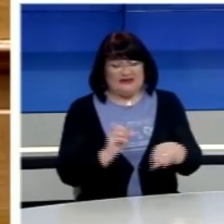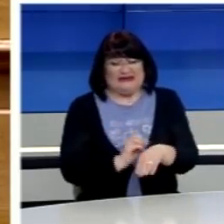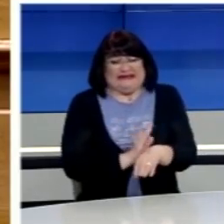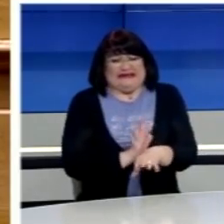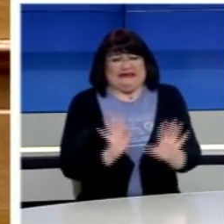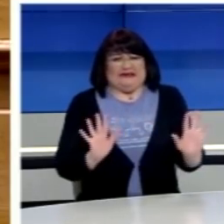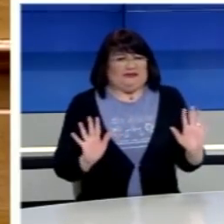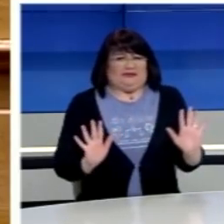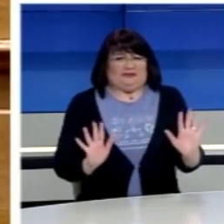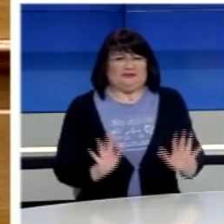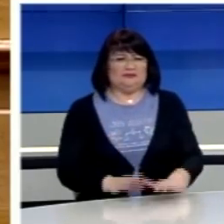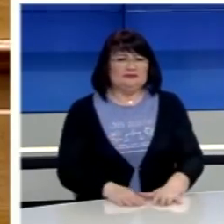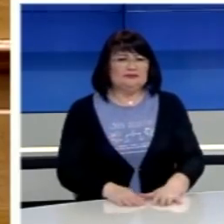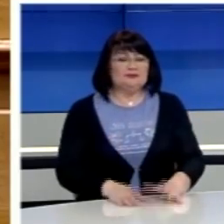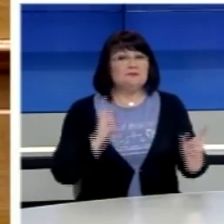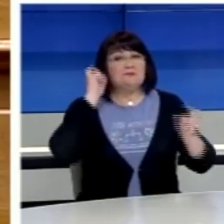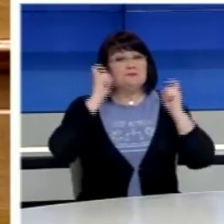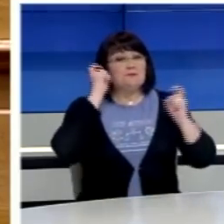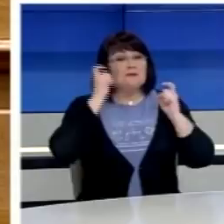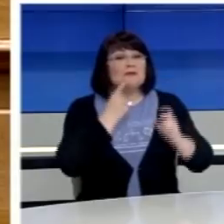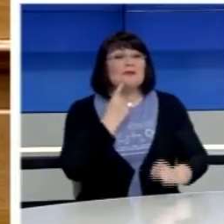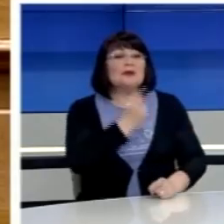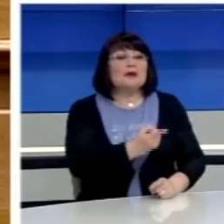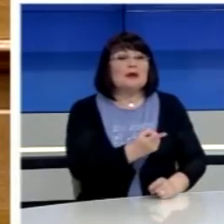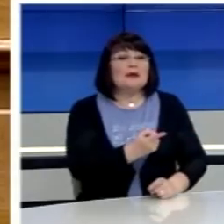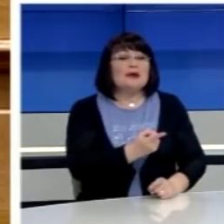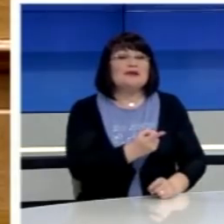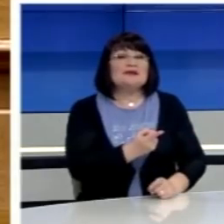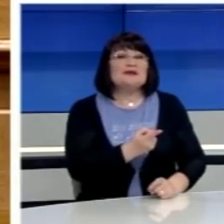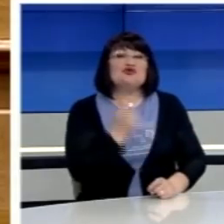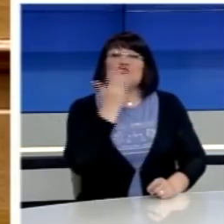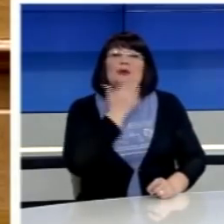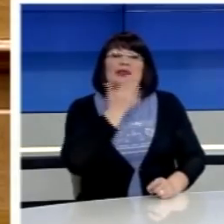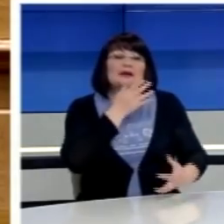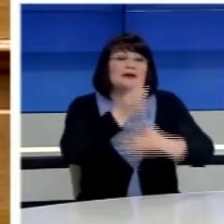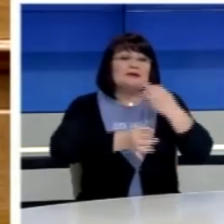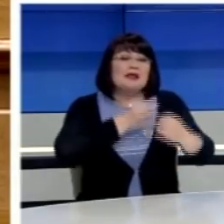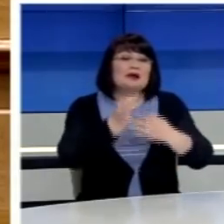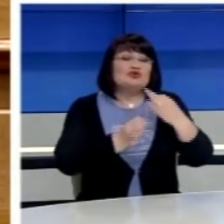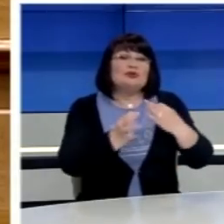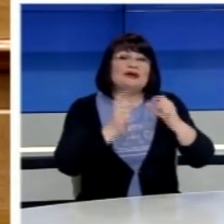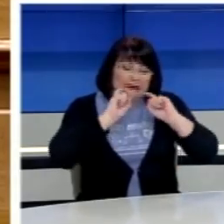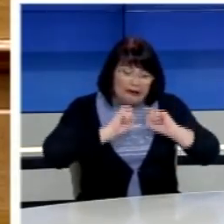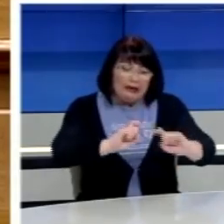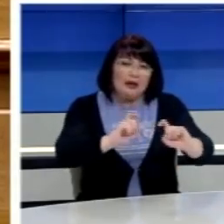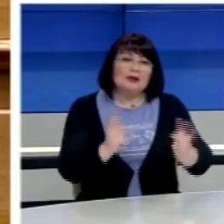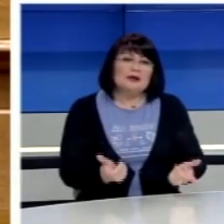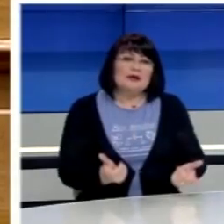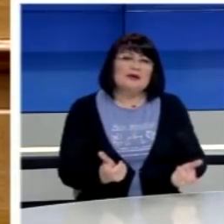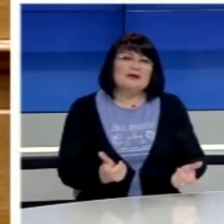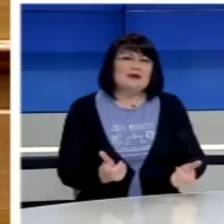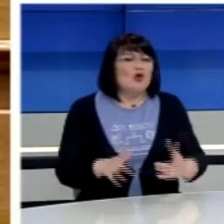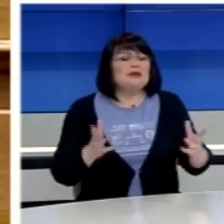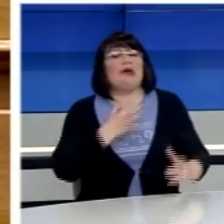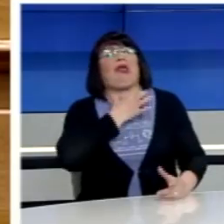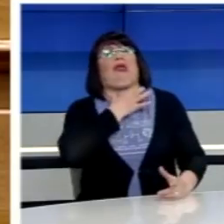τι θα πείτε στους μαθητές για τις εξαρτήσεις όταν παίρνετε αποφάσεις που συντηρούν και διαιωνίζουν την εξάρτηση, την κάθε είδους